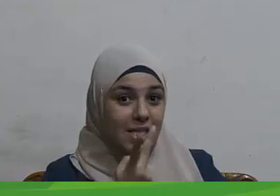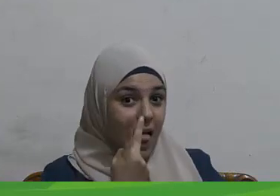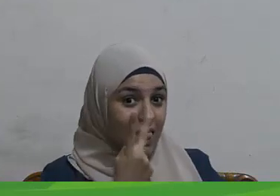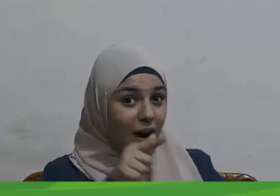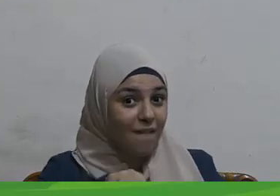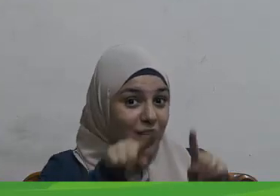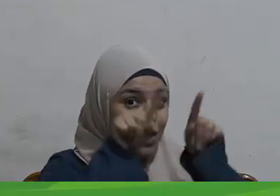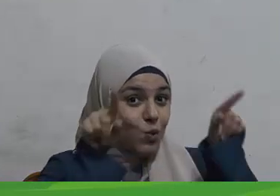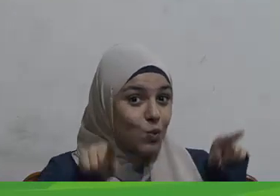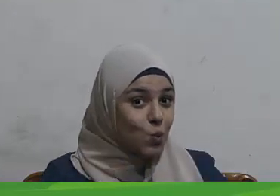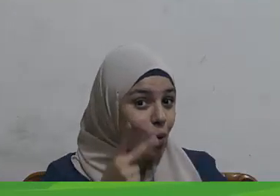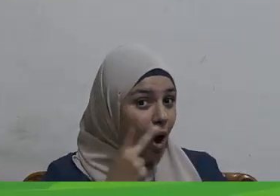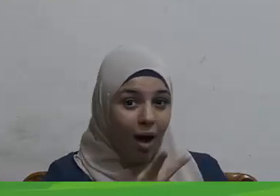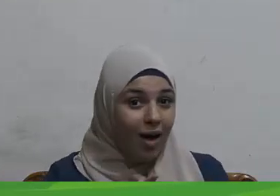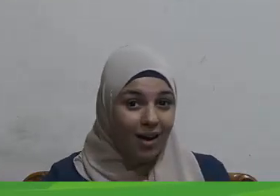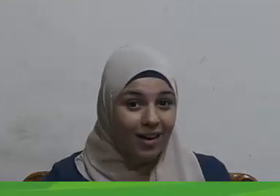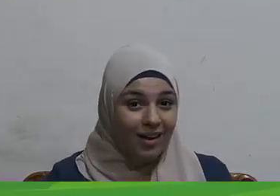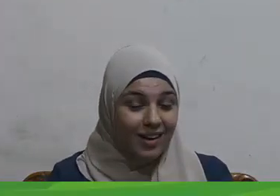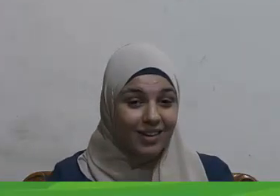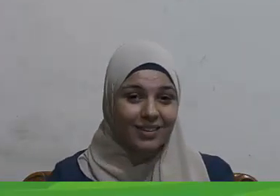ماذا ترى في هذه الصورة؟